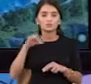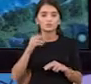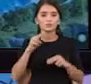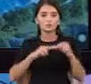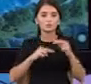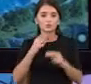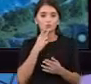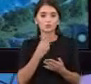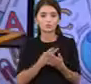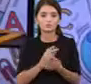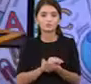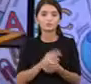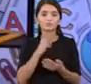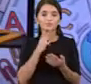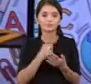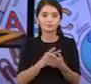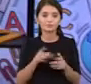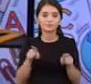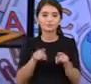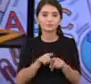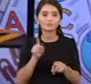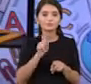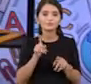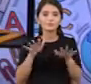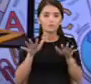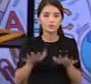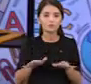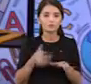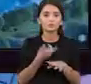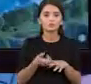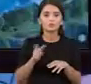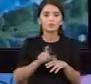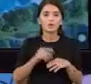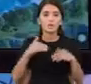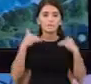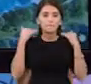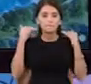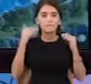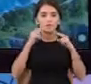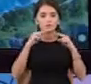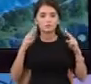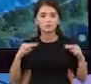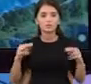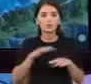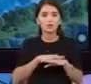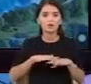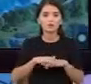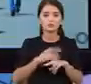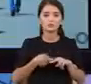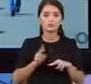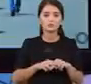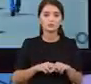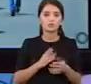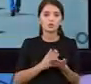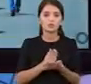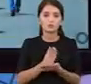ni ko'rinishi. Qarang, bu yerda nimalar joylashgan. Juda ham baland binolar xalqimiz